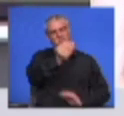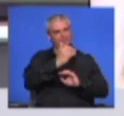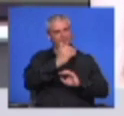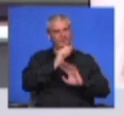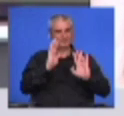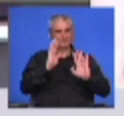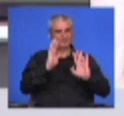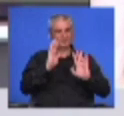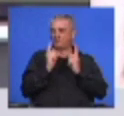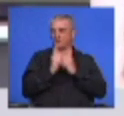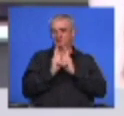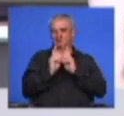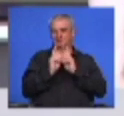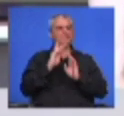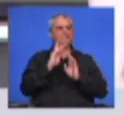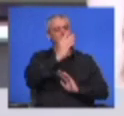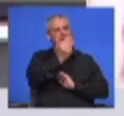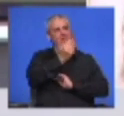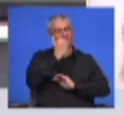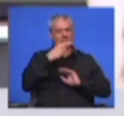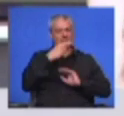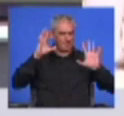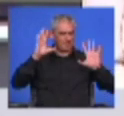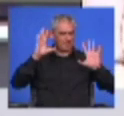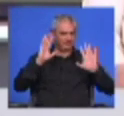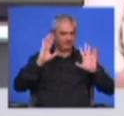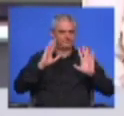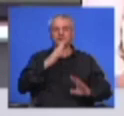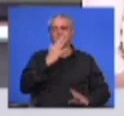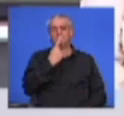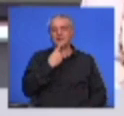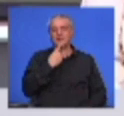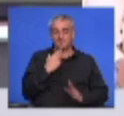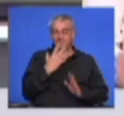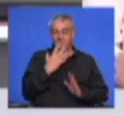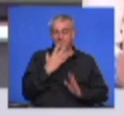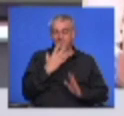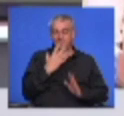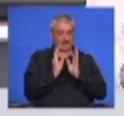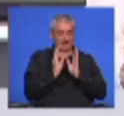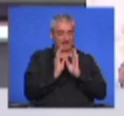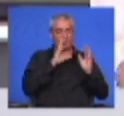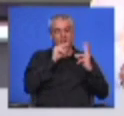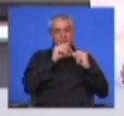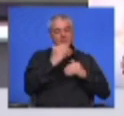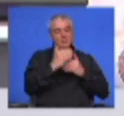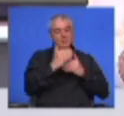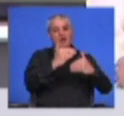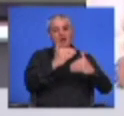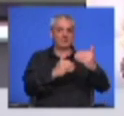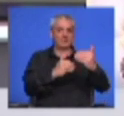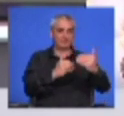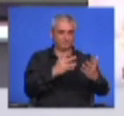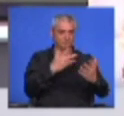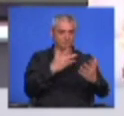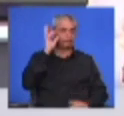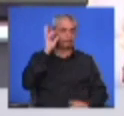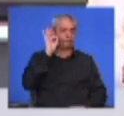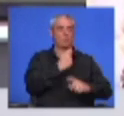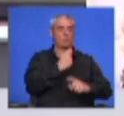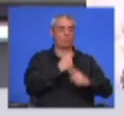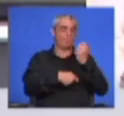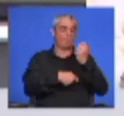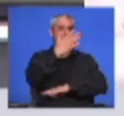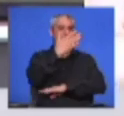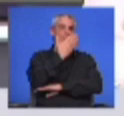בקצרה. לפני אין מקום להפחדות. תן לנו מהרגע שדובר על כל מיני מהלכים שיפגעו בכלכלה של מדינת